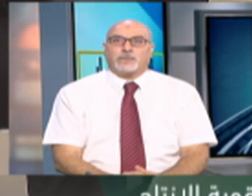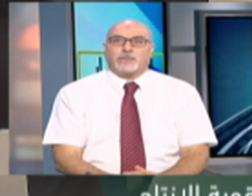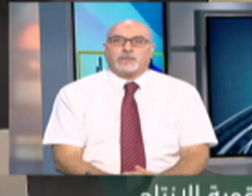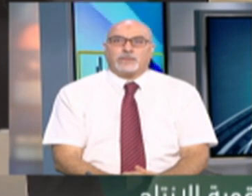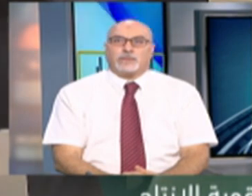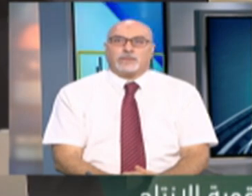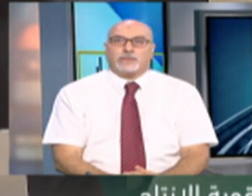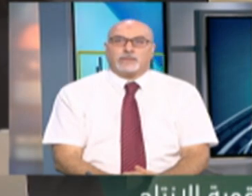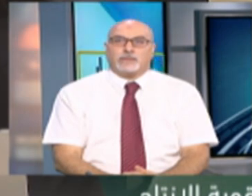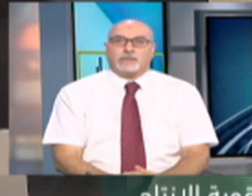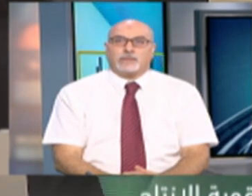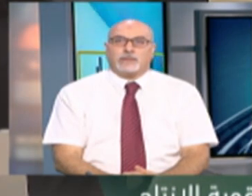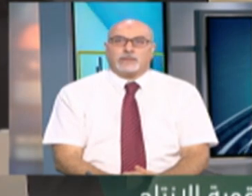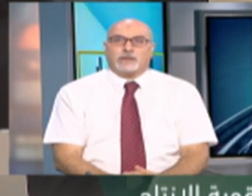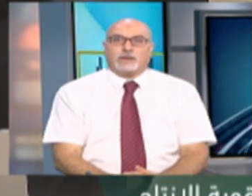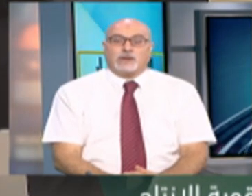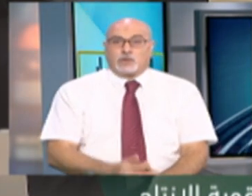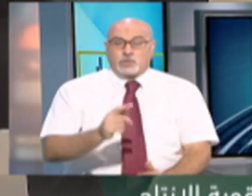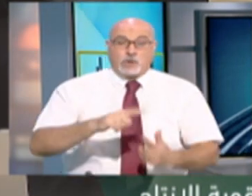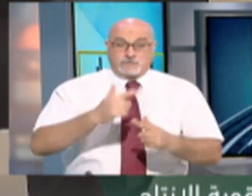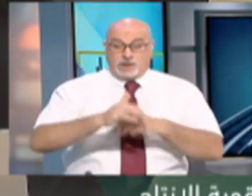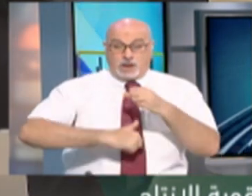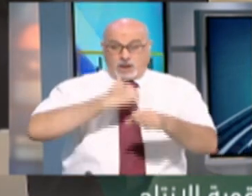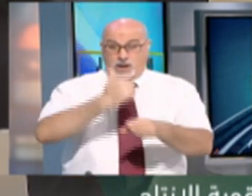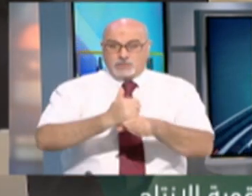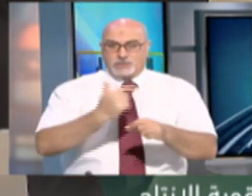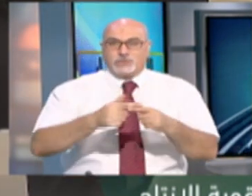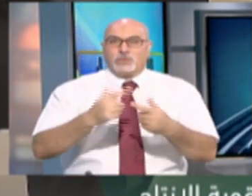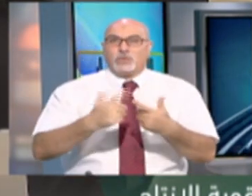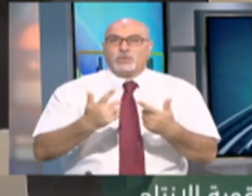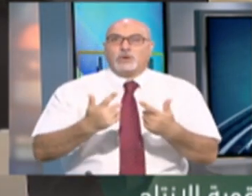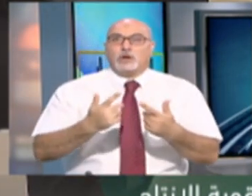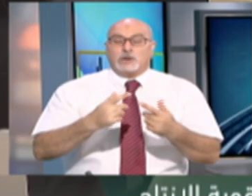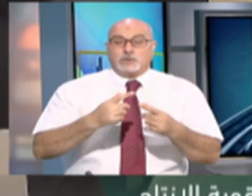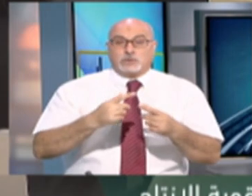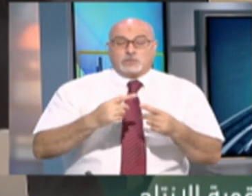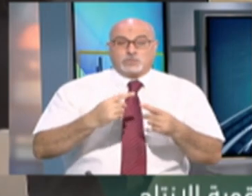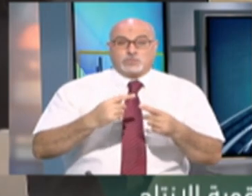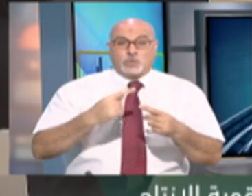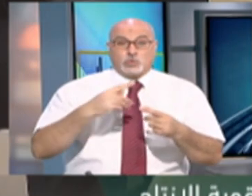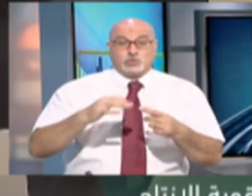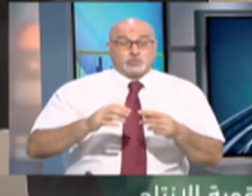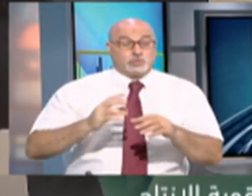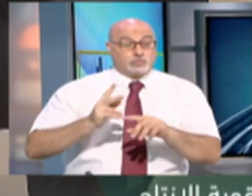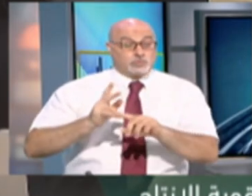قصوى استعمال المازوت في العالم، إذن ما تنطلقوش